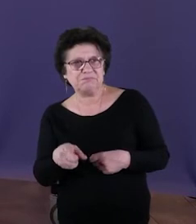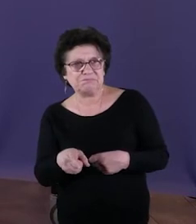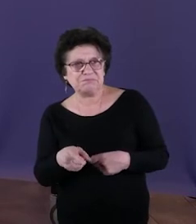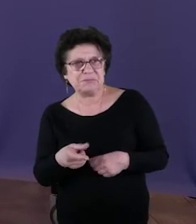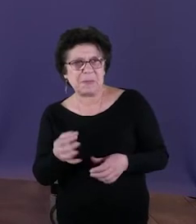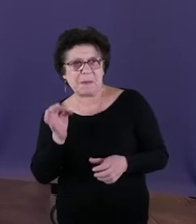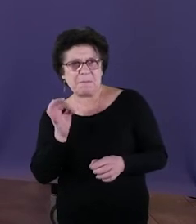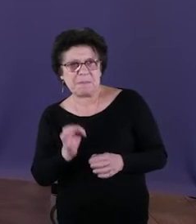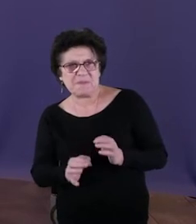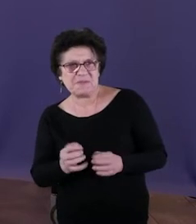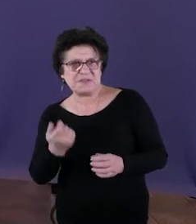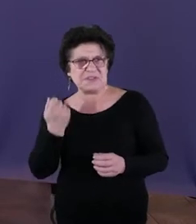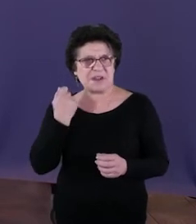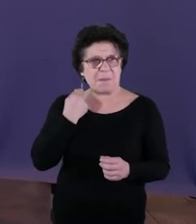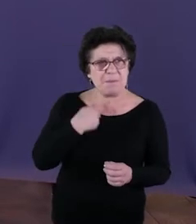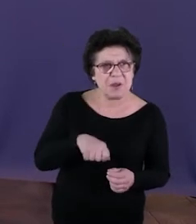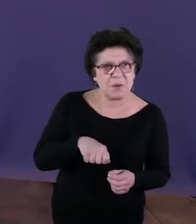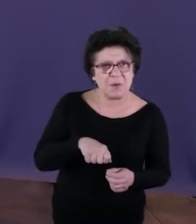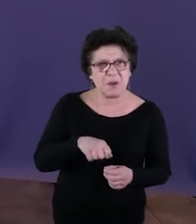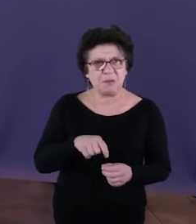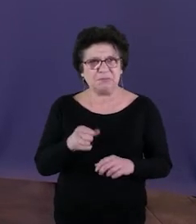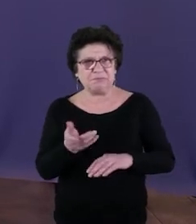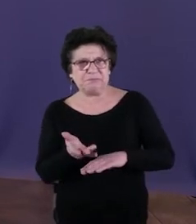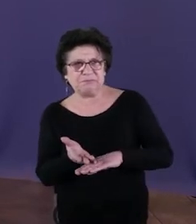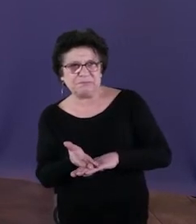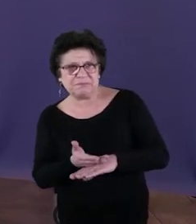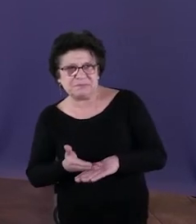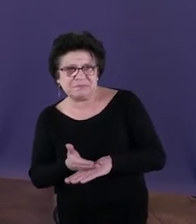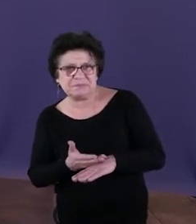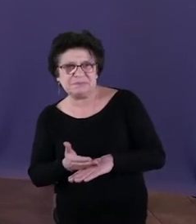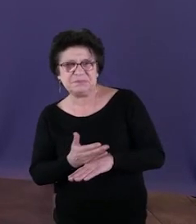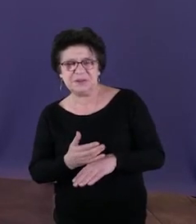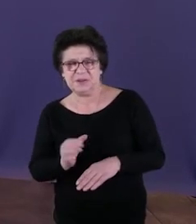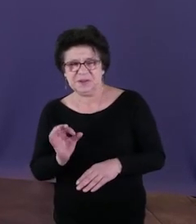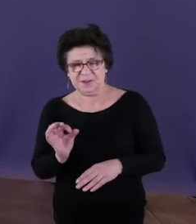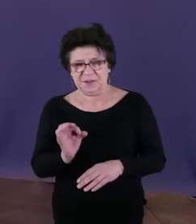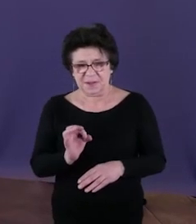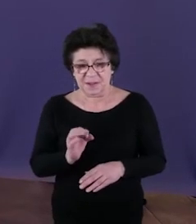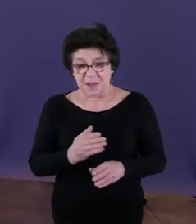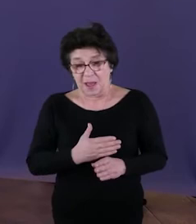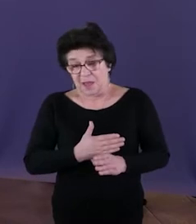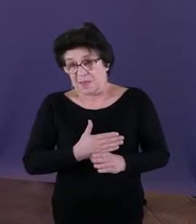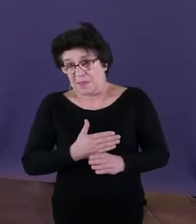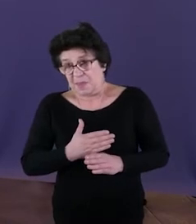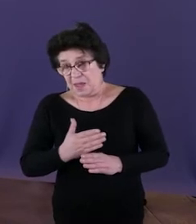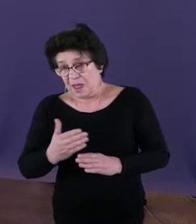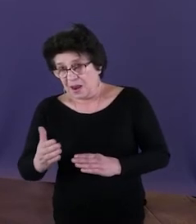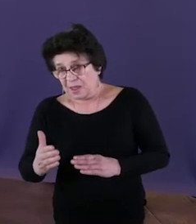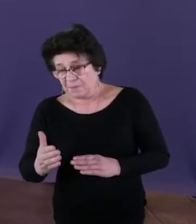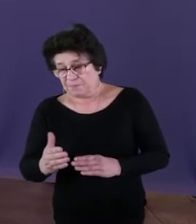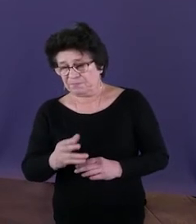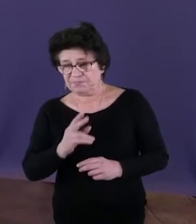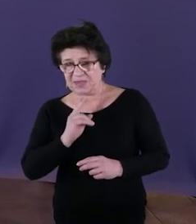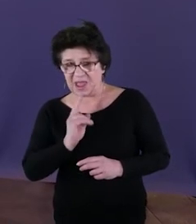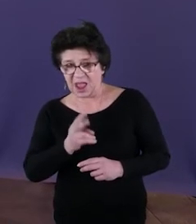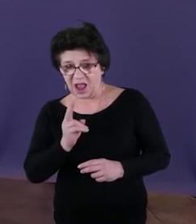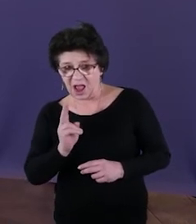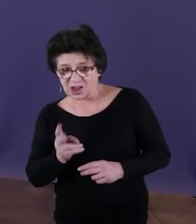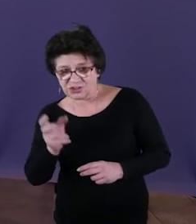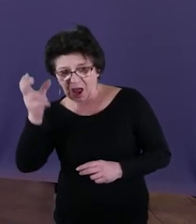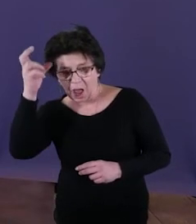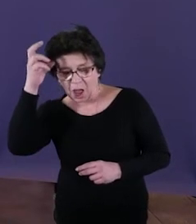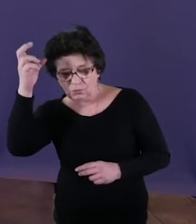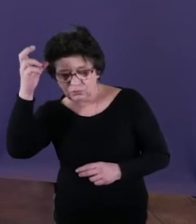każda z tych osób która się pojawia miała motyw i dalej Każdy autor kryminału robi to w ten sposób